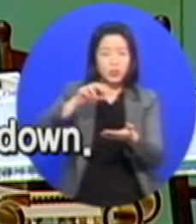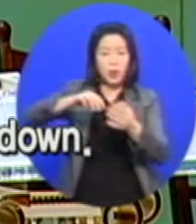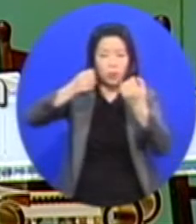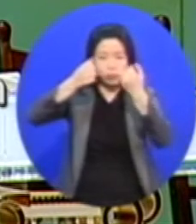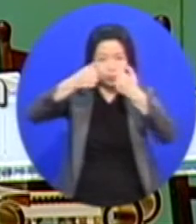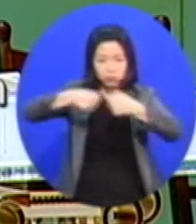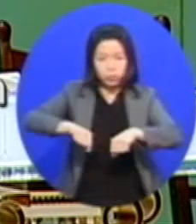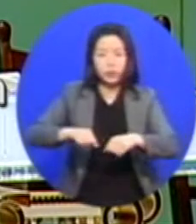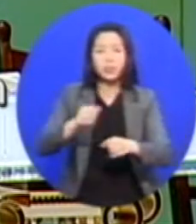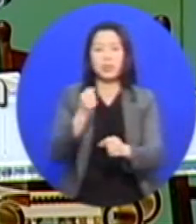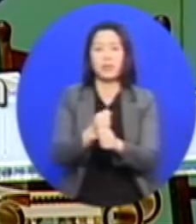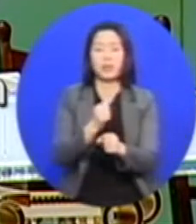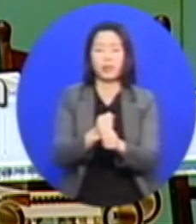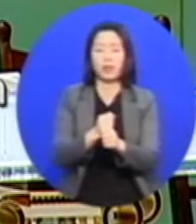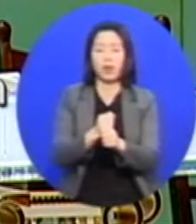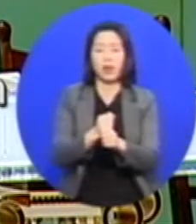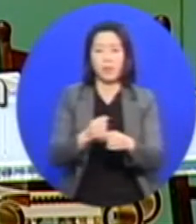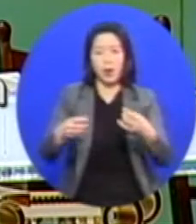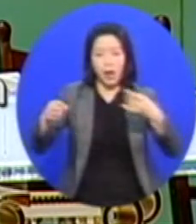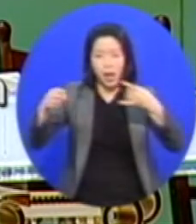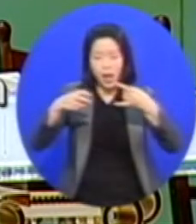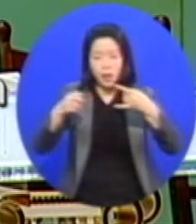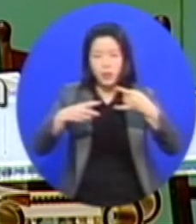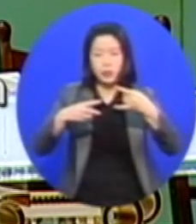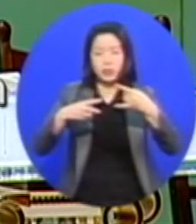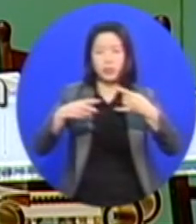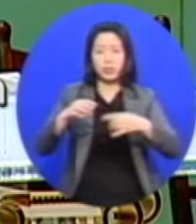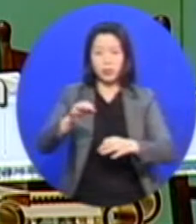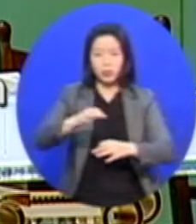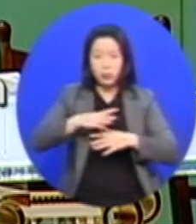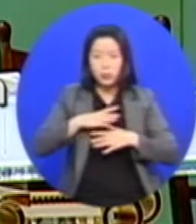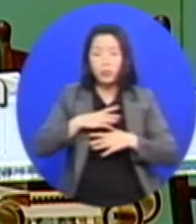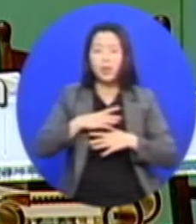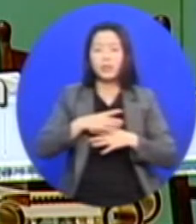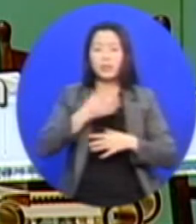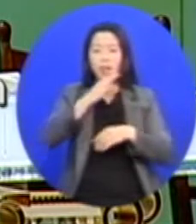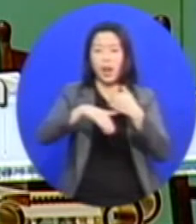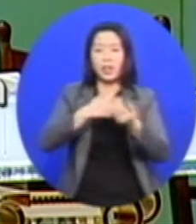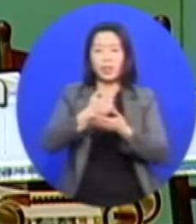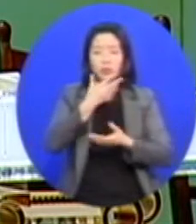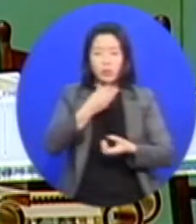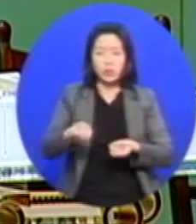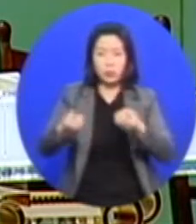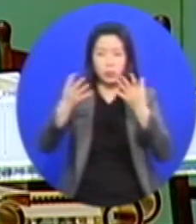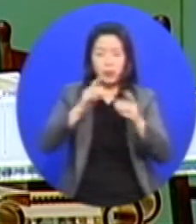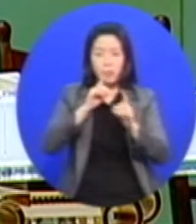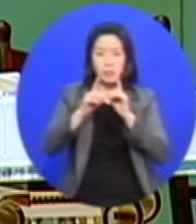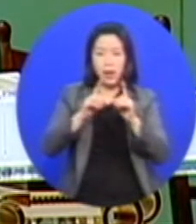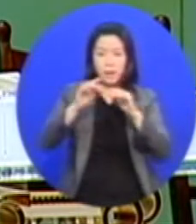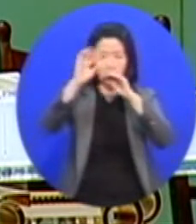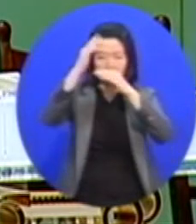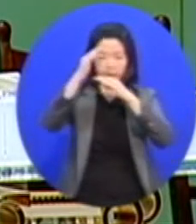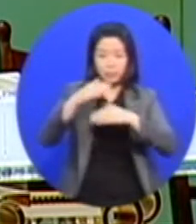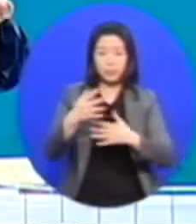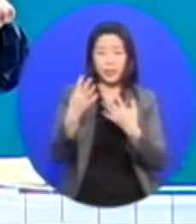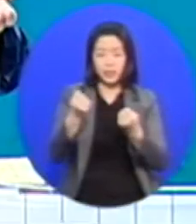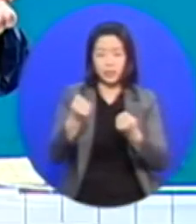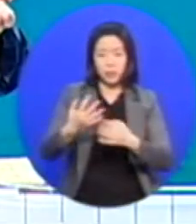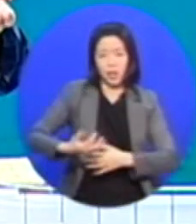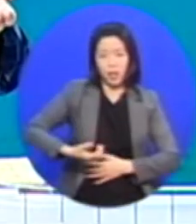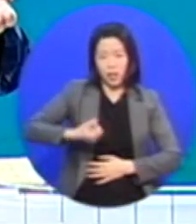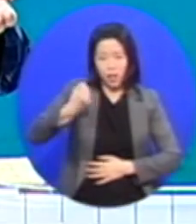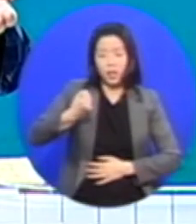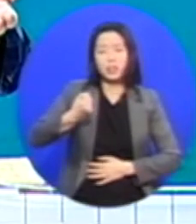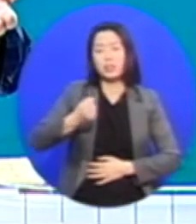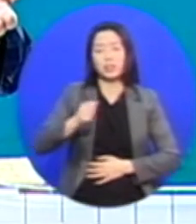결국은 에베소서 에서 그렇게 놀라운 하나님의 축복의 말씀을 다 했지만 정작 누리지 못하면 무슨